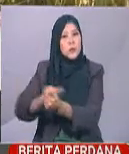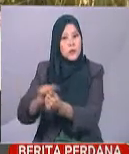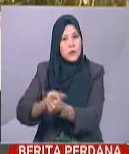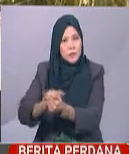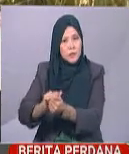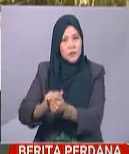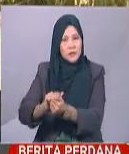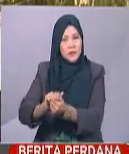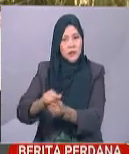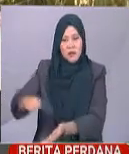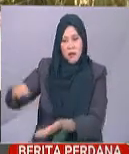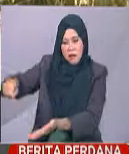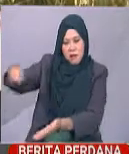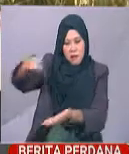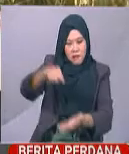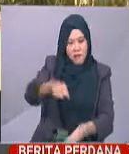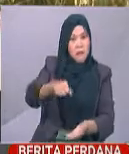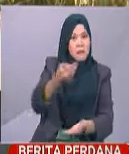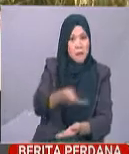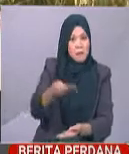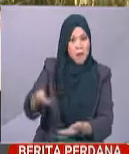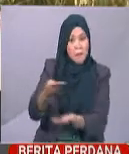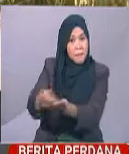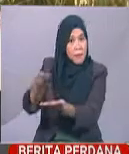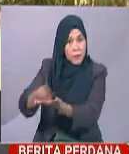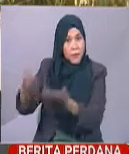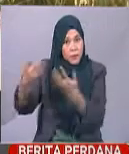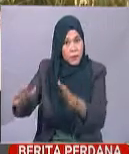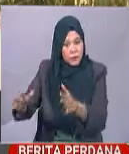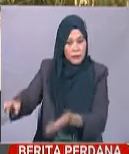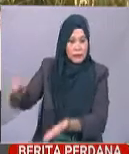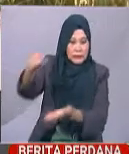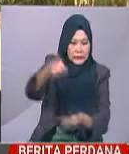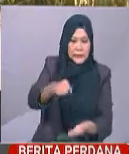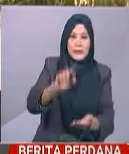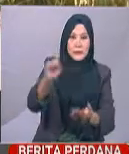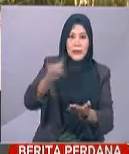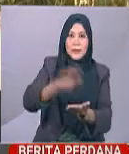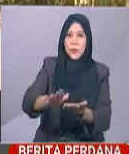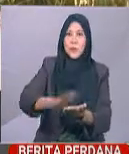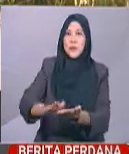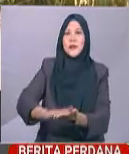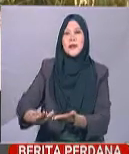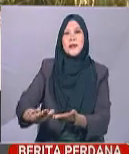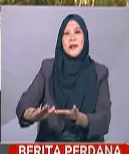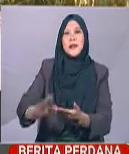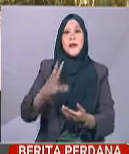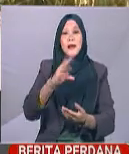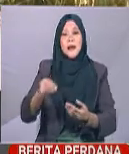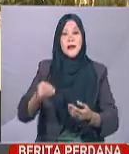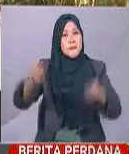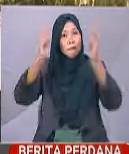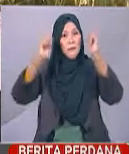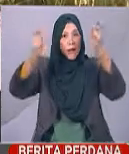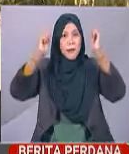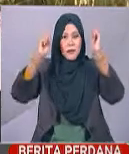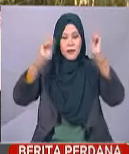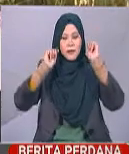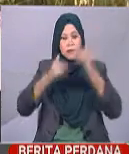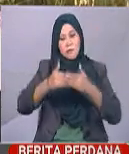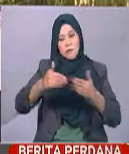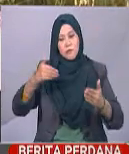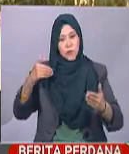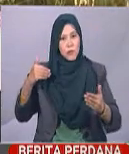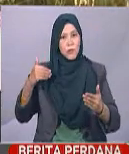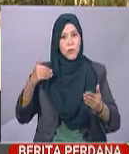ketika dakwah Bailey mereka telah membasuh barang-barang yang dibeli yang kedua membersihkan diri setelah pulang dari rumah sebelum berjumpa